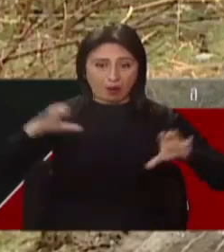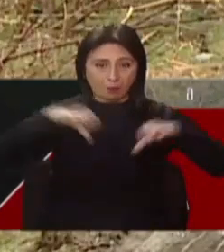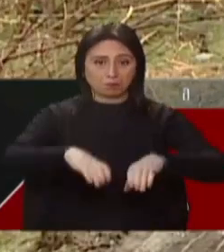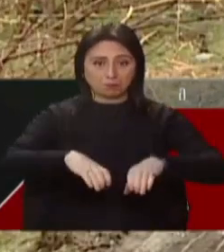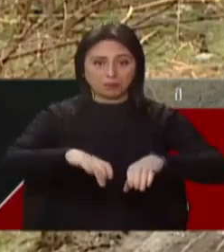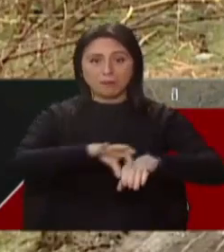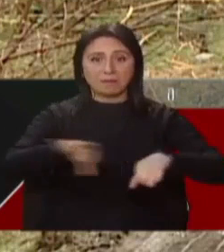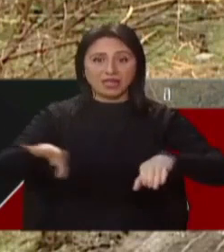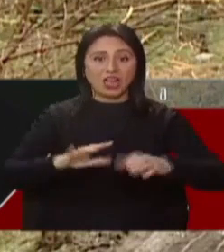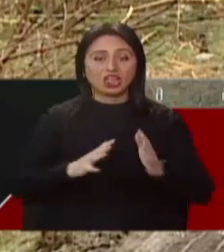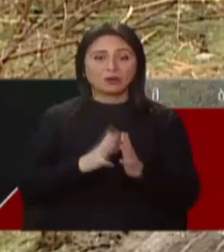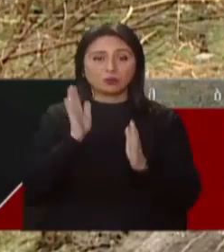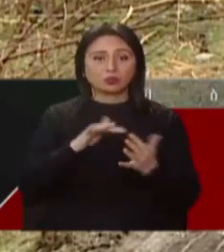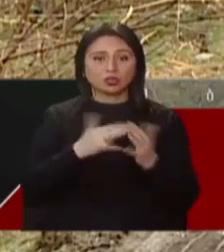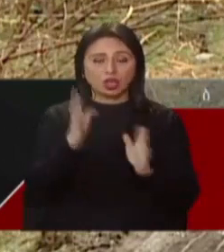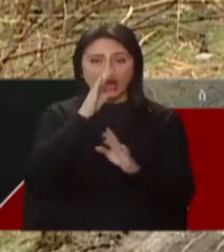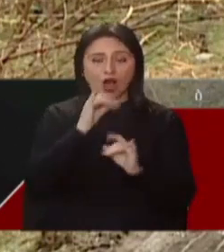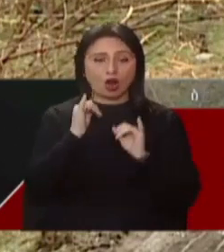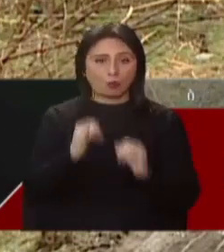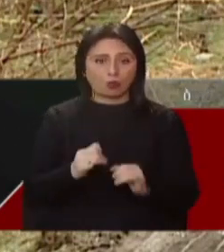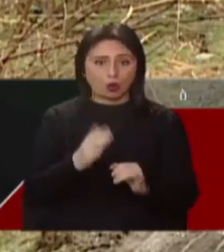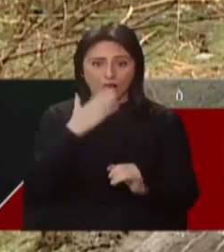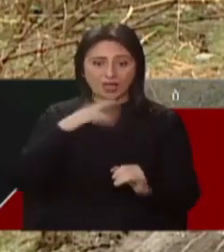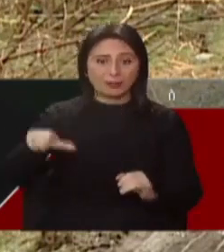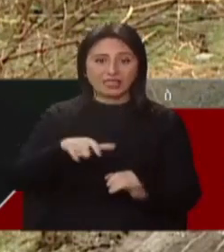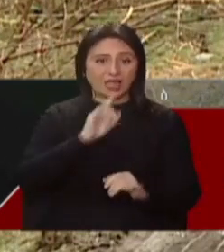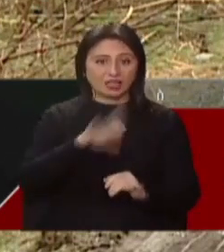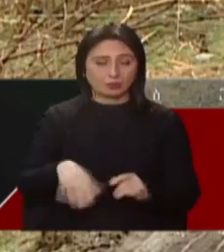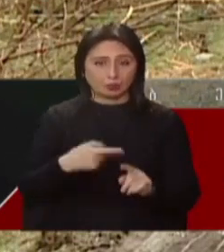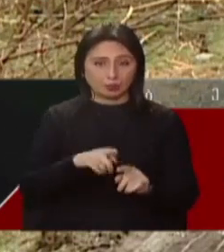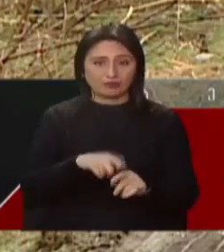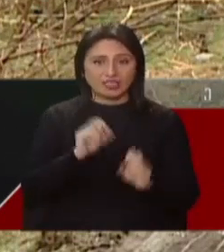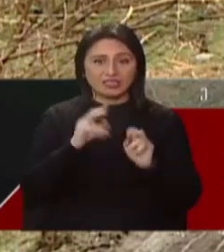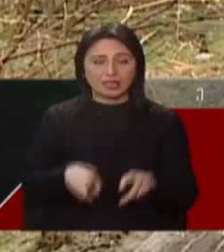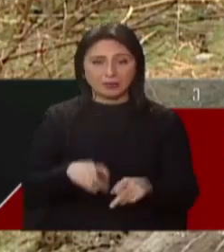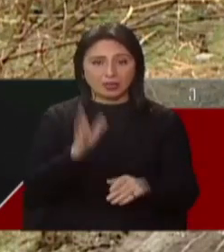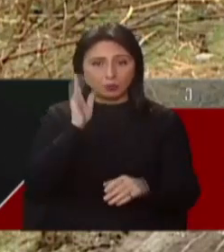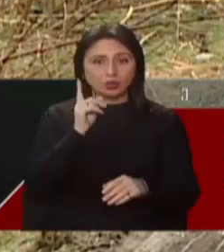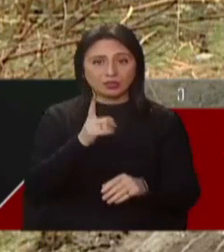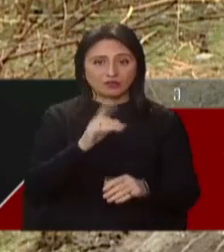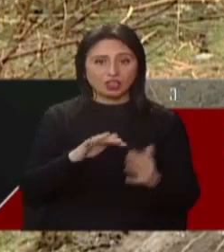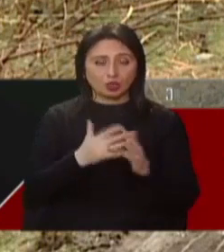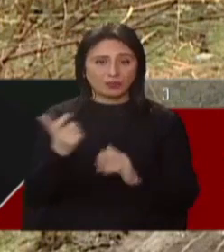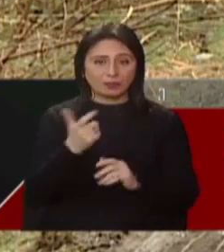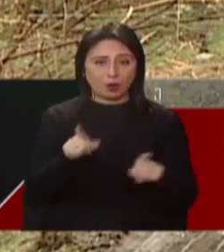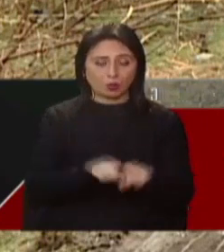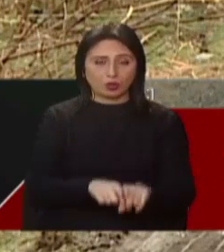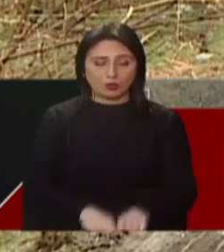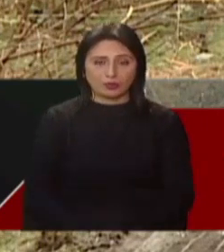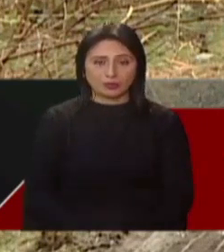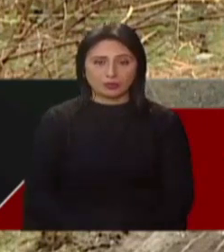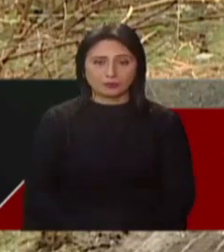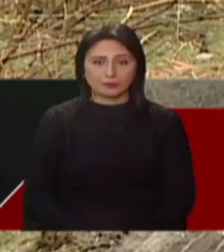შედეგად სოფელში შეიქმნება ეკოლოგიური საფრთხე და ასევე საფრთხე დაემუქრება სოფლის მეურნეობასაც.